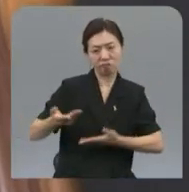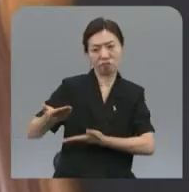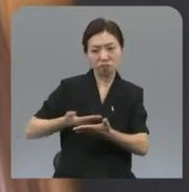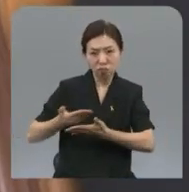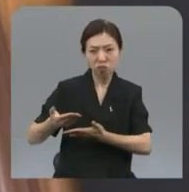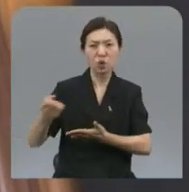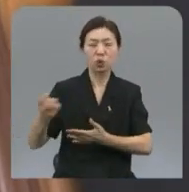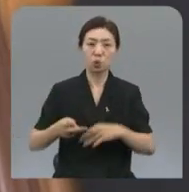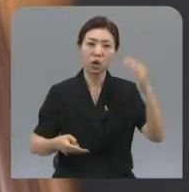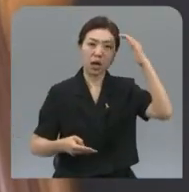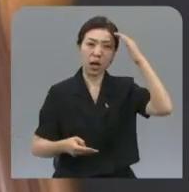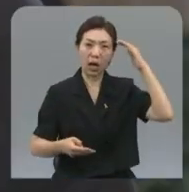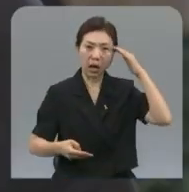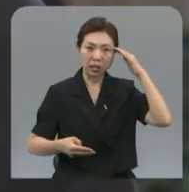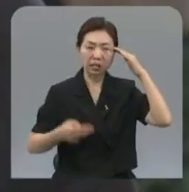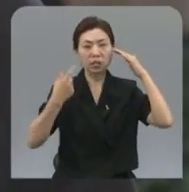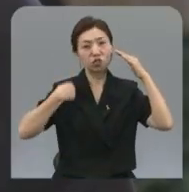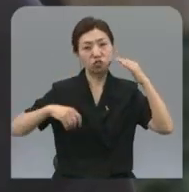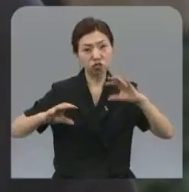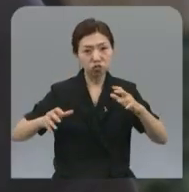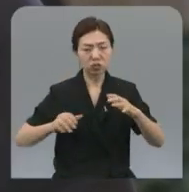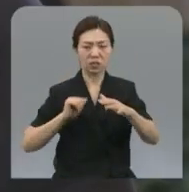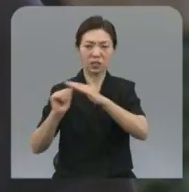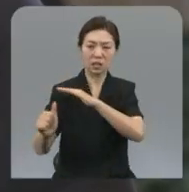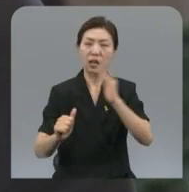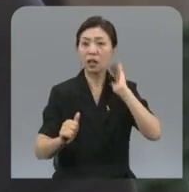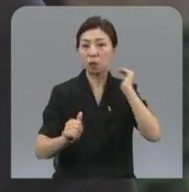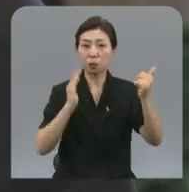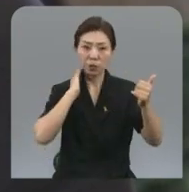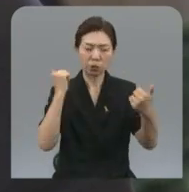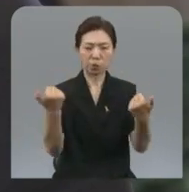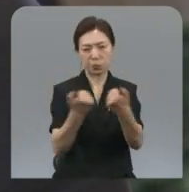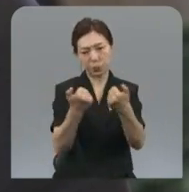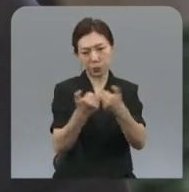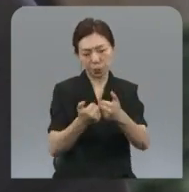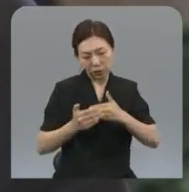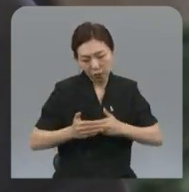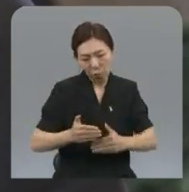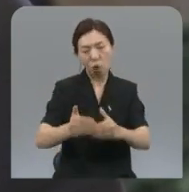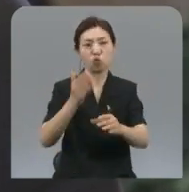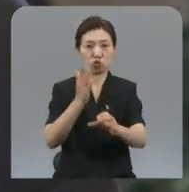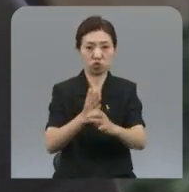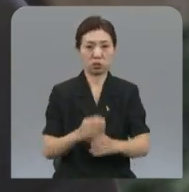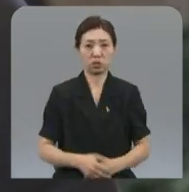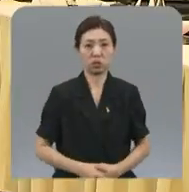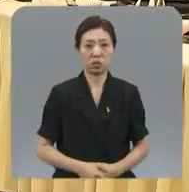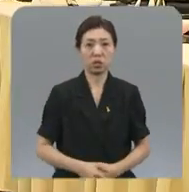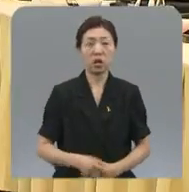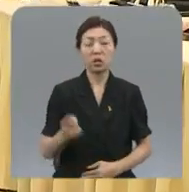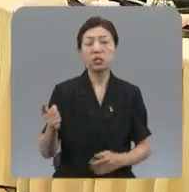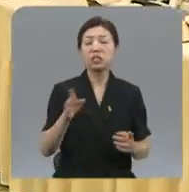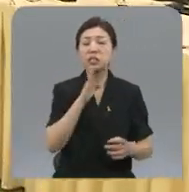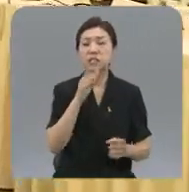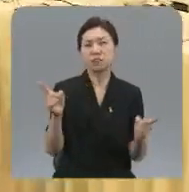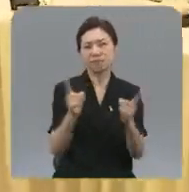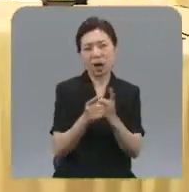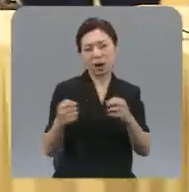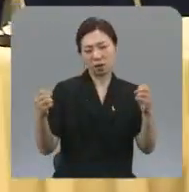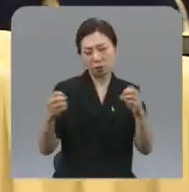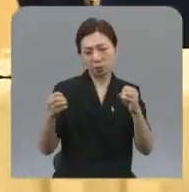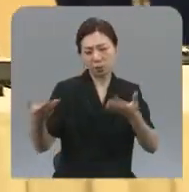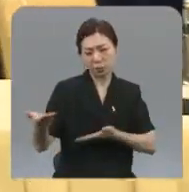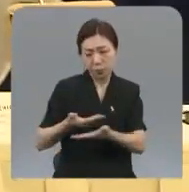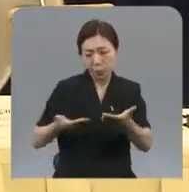объявить китайского дипломата позволившего себе критику политики силовой и нон грата между тем правительство